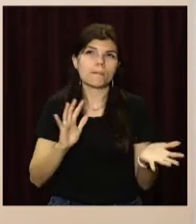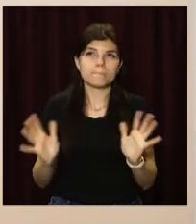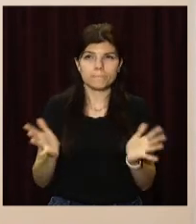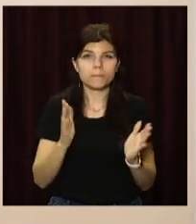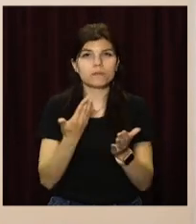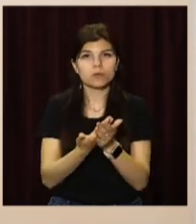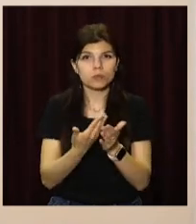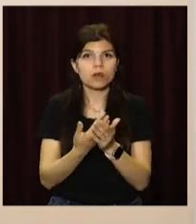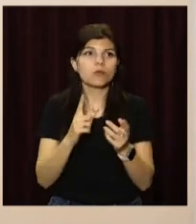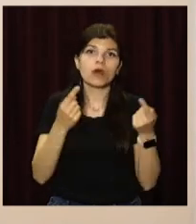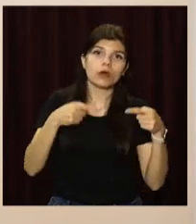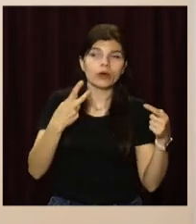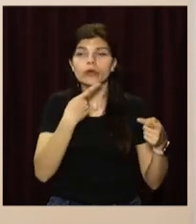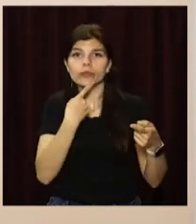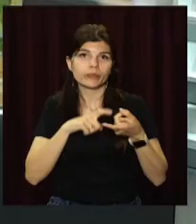прогнозний показник інфляції.